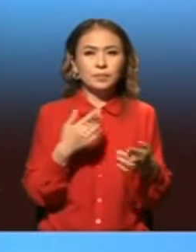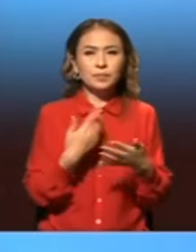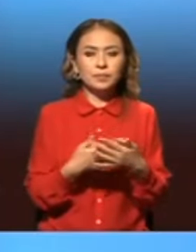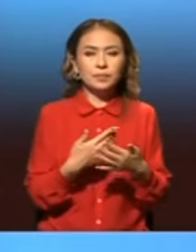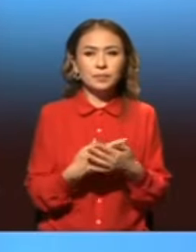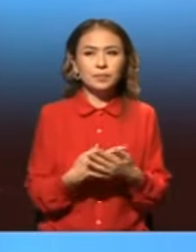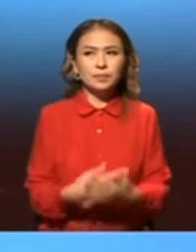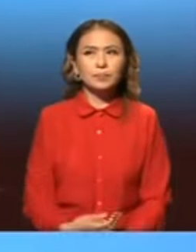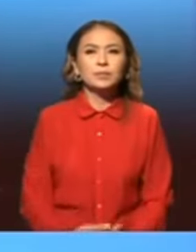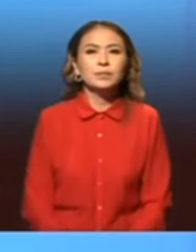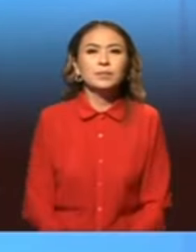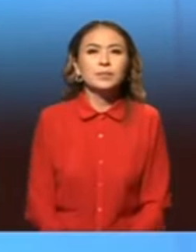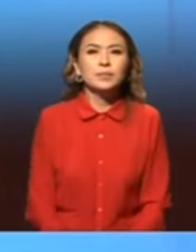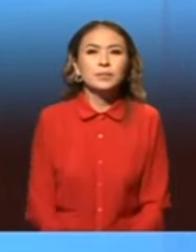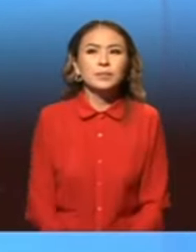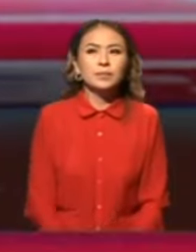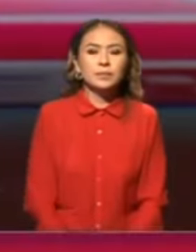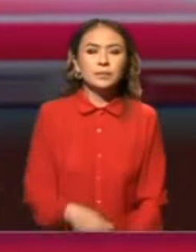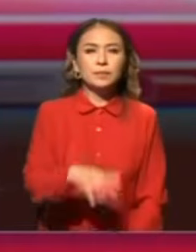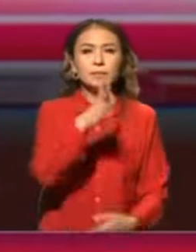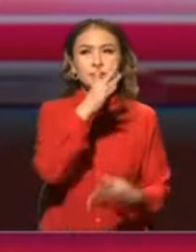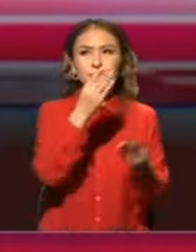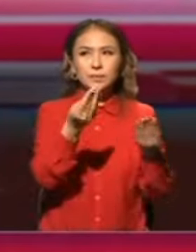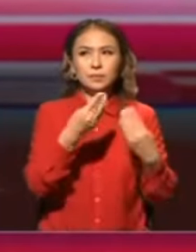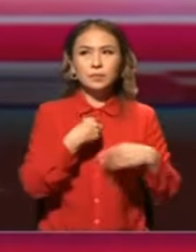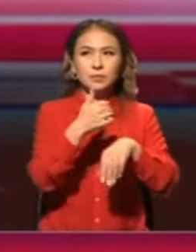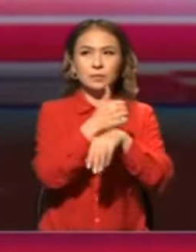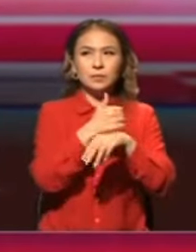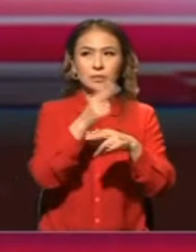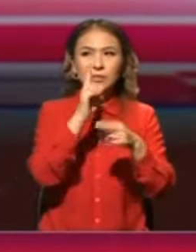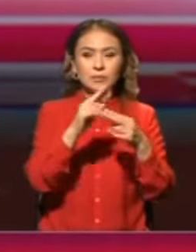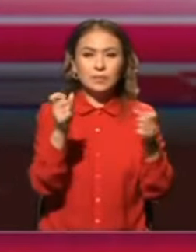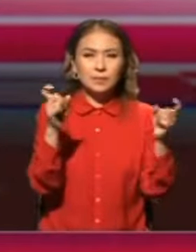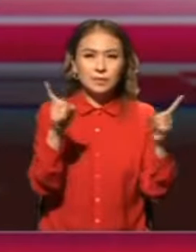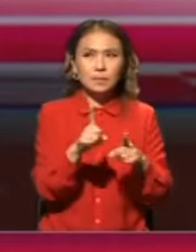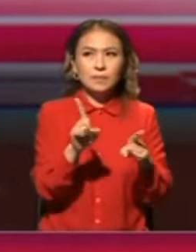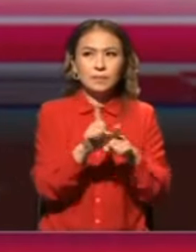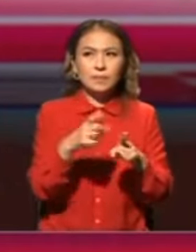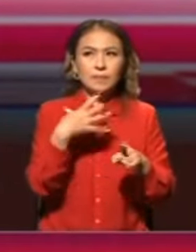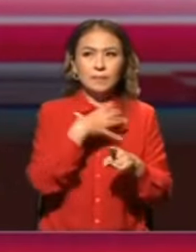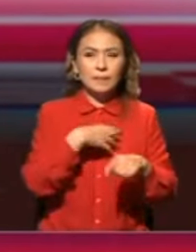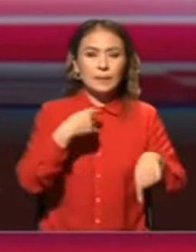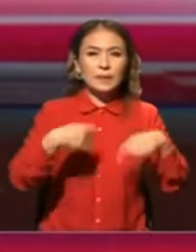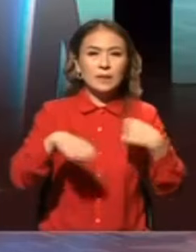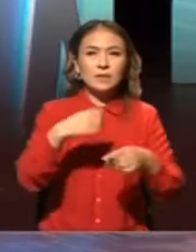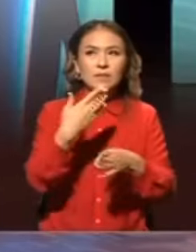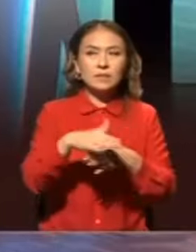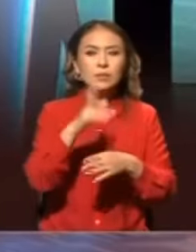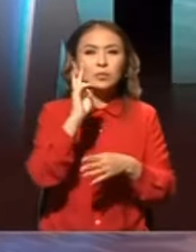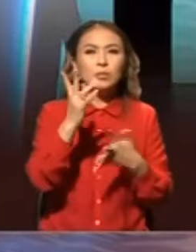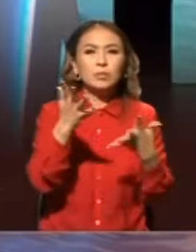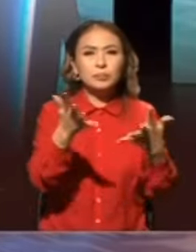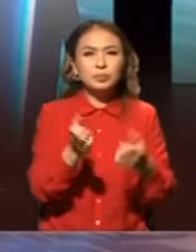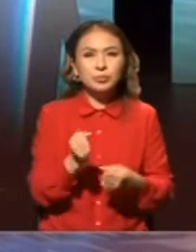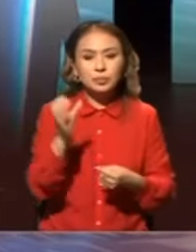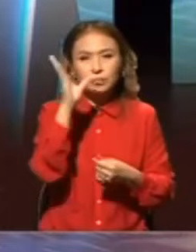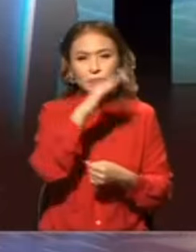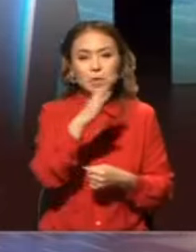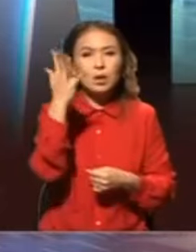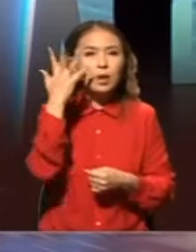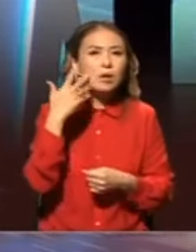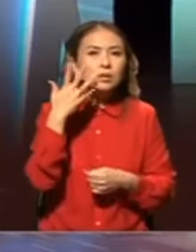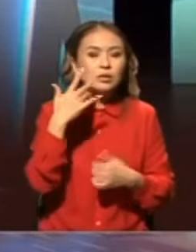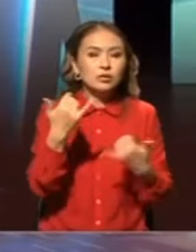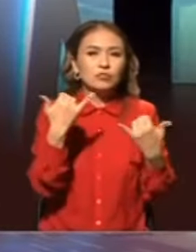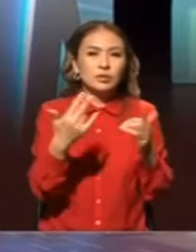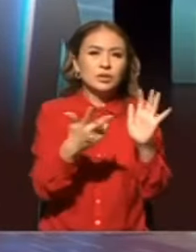кооперативтің бес міндеті бар. Бізге берілген уақыт аяқталып қалды. Олжас мырза, қысқа шыққан негізгі тақырып осы тауарлық несие ғой. Кімдер ала алады, қашан ала алады? Қазірдің